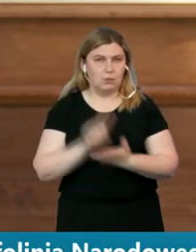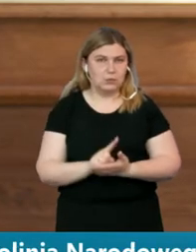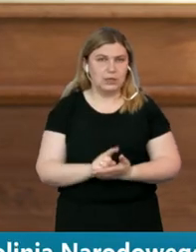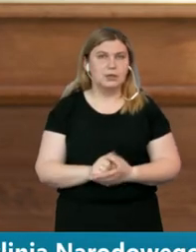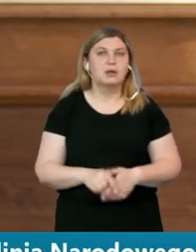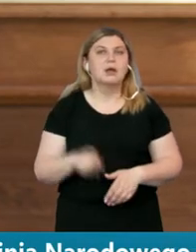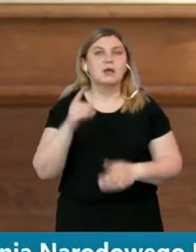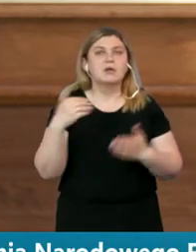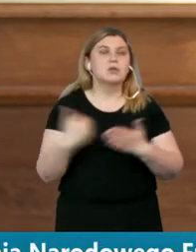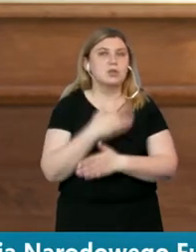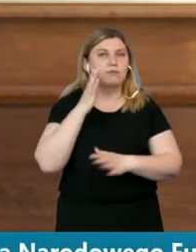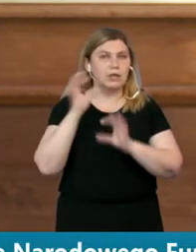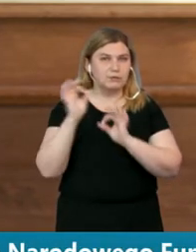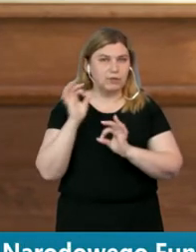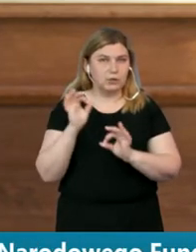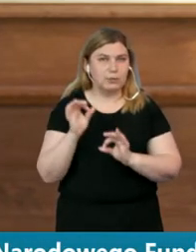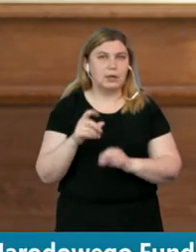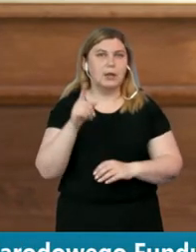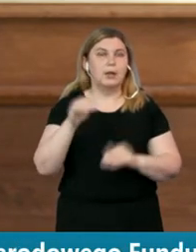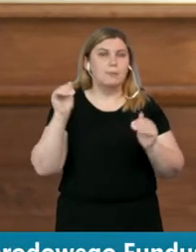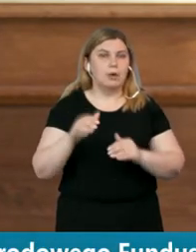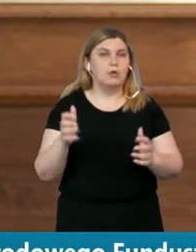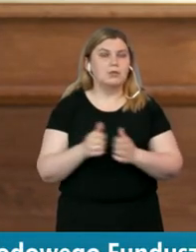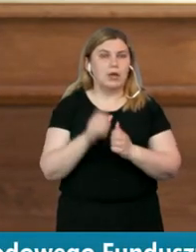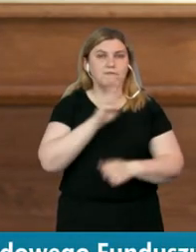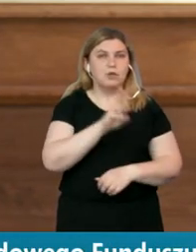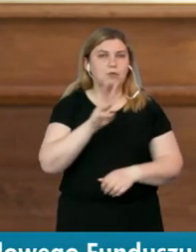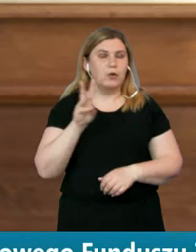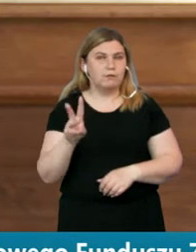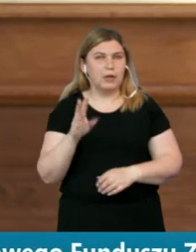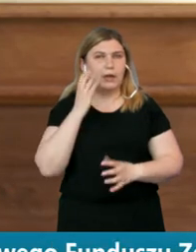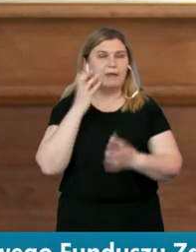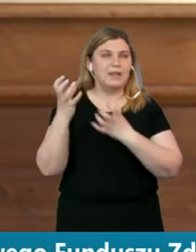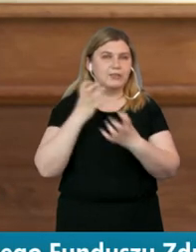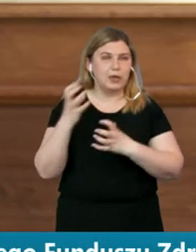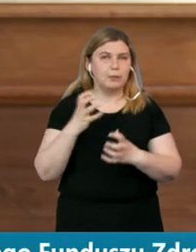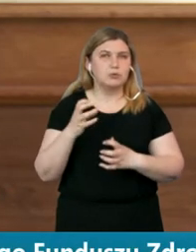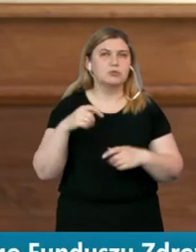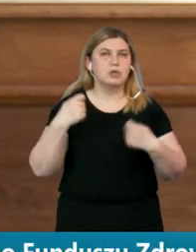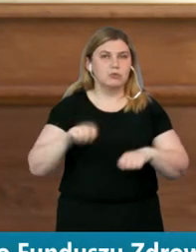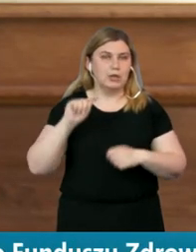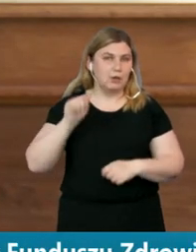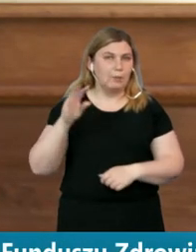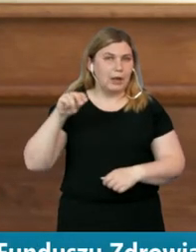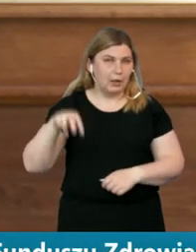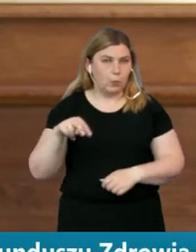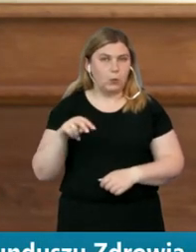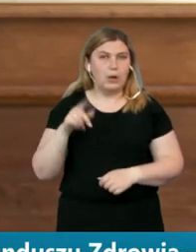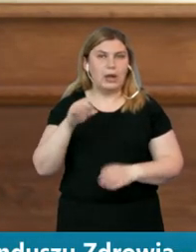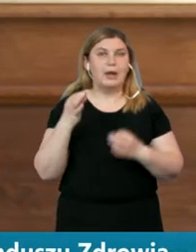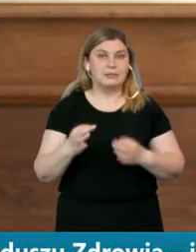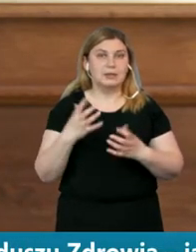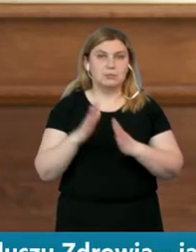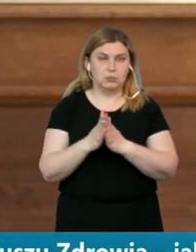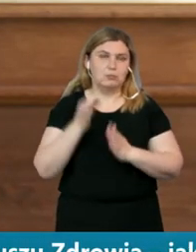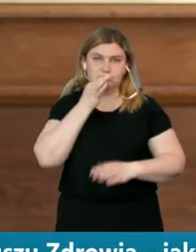Wszystkie najnowsze informacje oczywiście możecie znaleźć na stronach www.wiadomościszczecin.eu, a teraz już zachęcam do zadawania